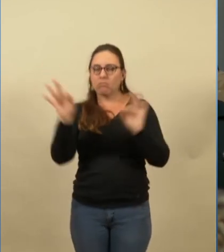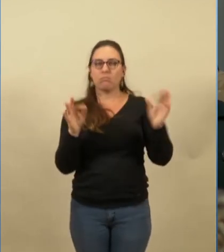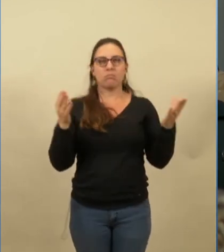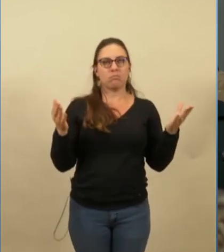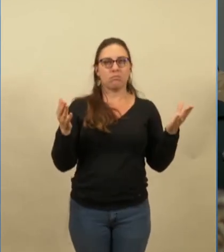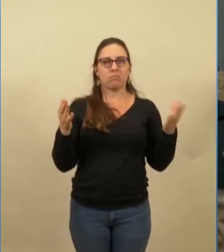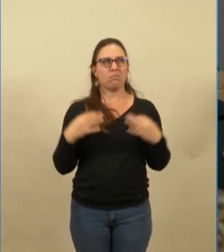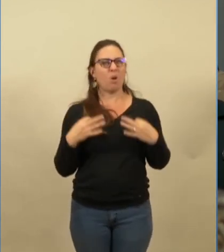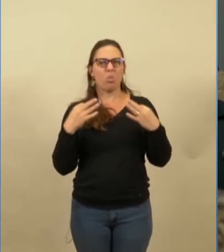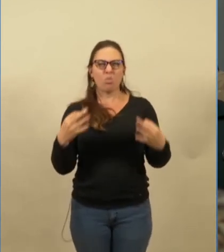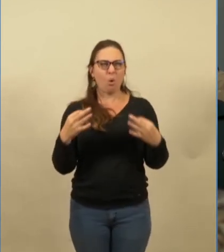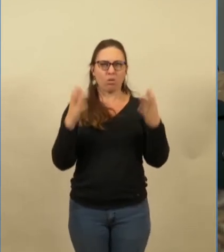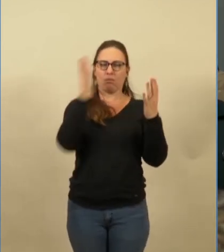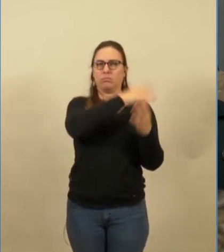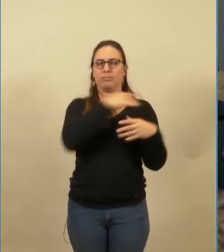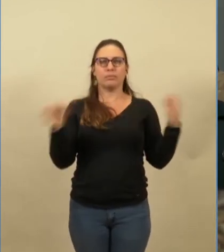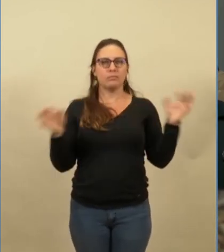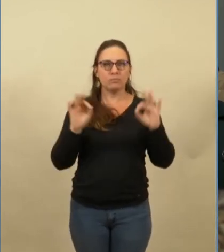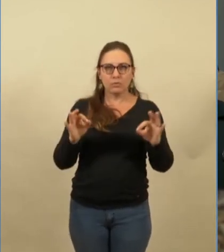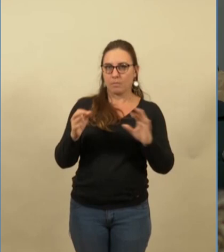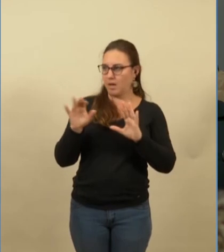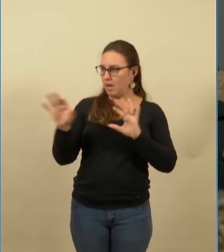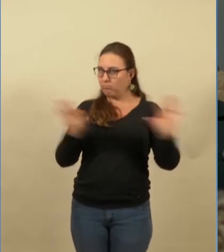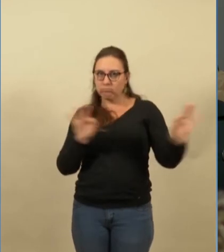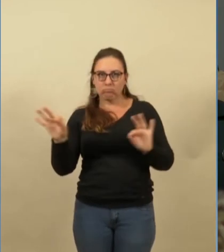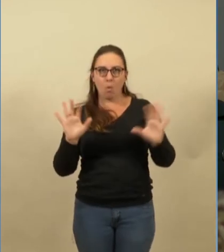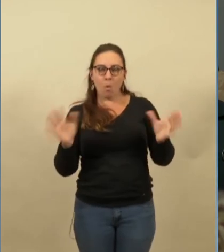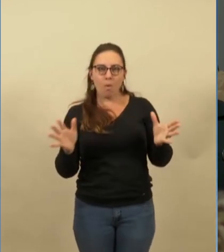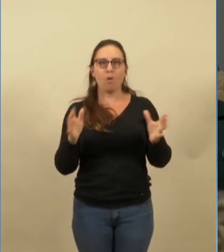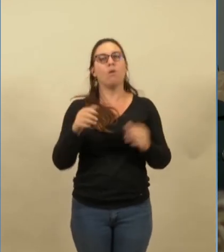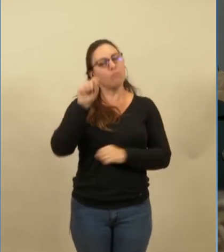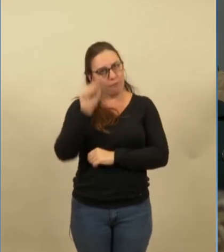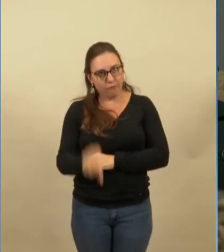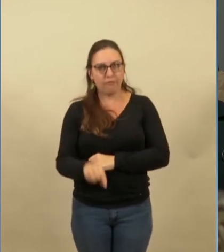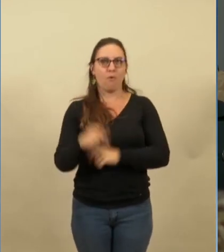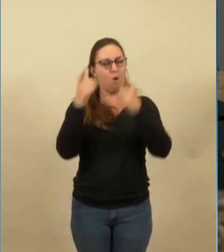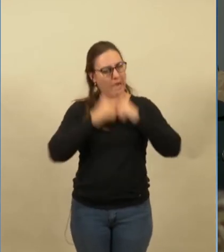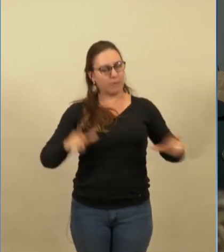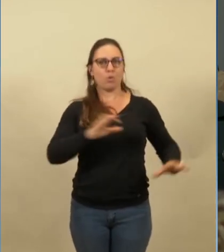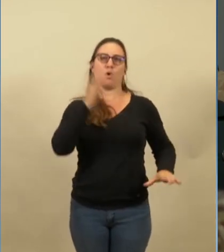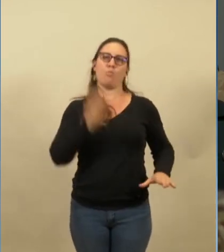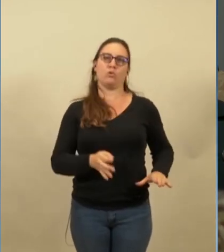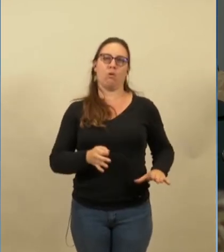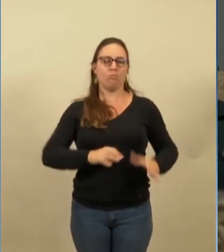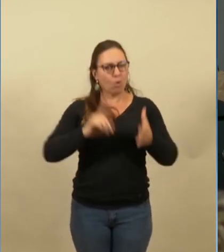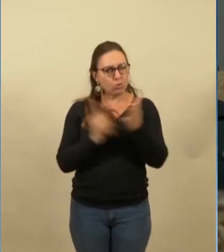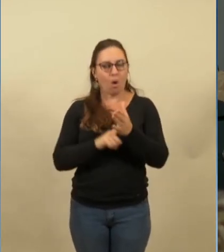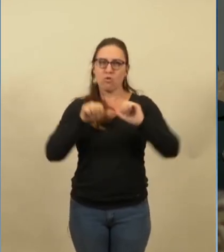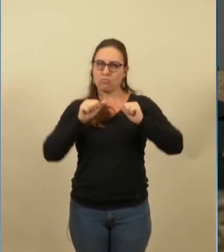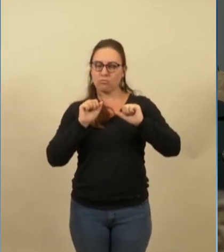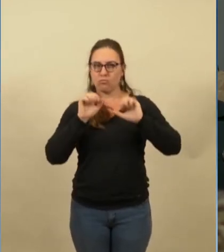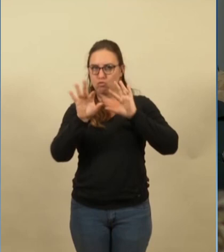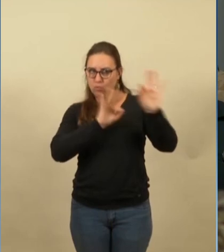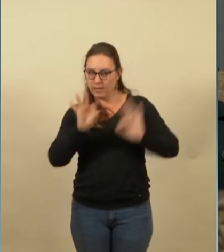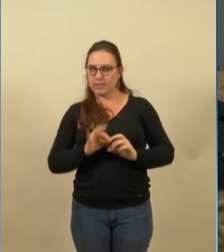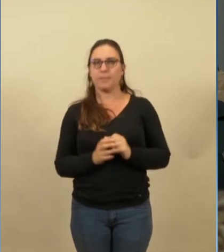des partis pris et donc ceci ils doivent s'exercer ils doivent s'effectuer en toute liberté et incontestablement vous